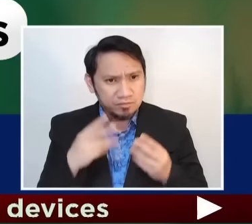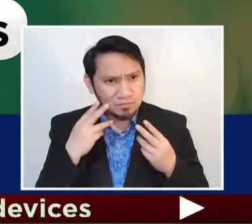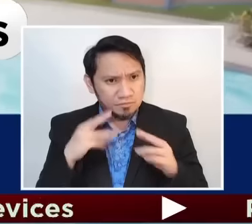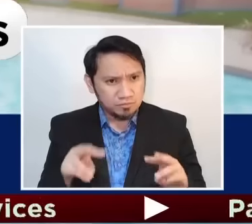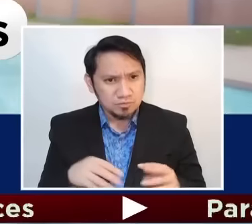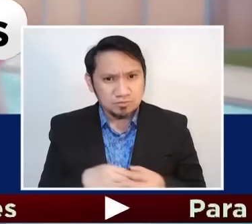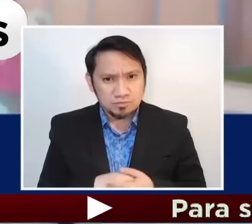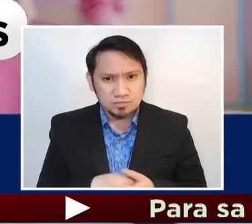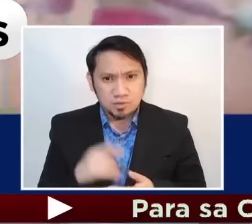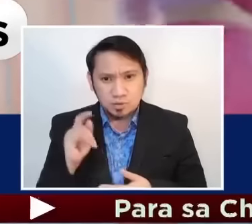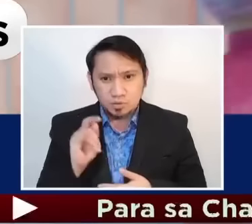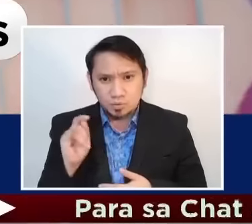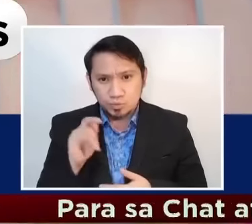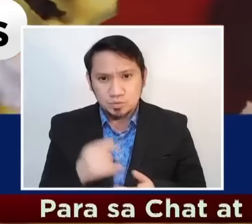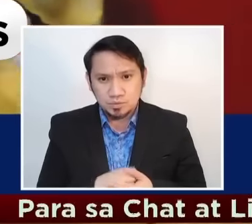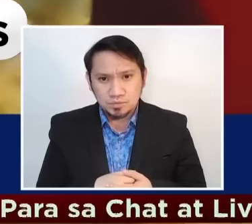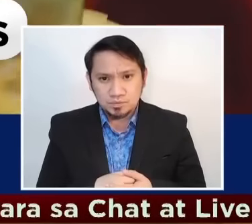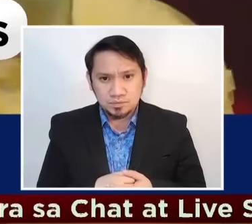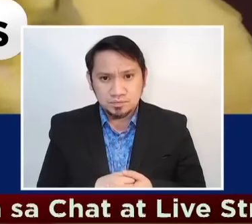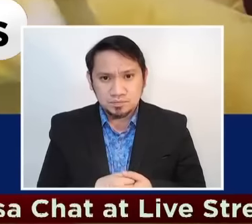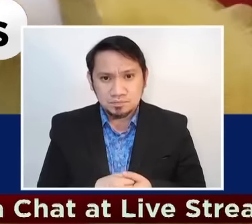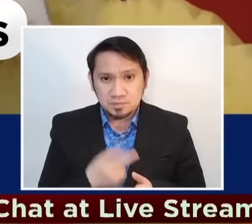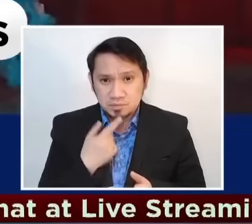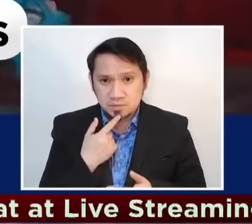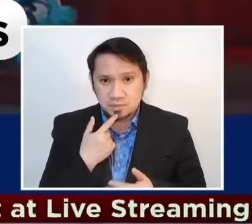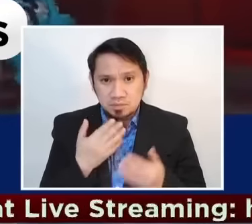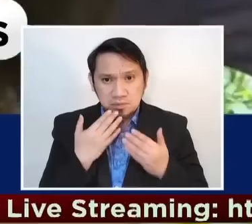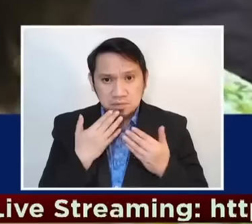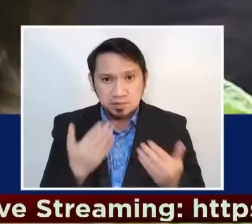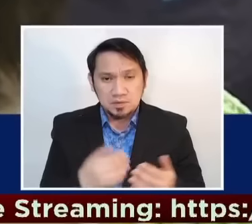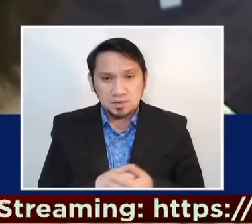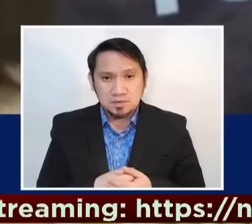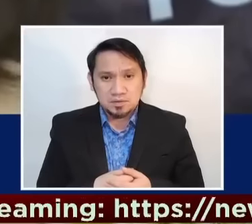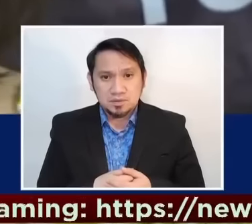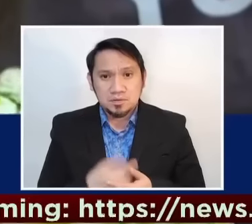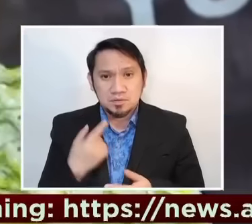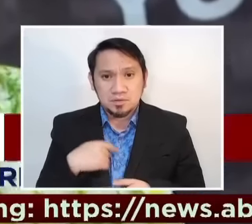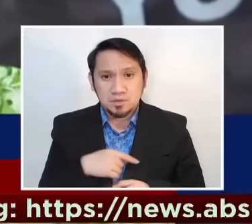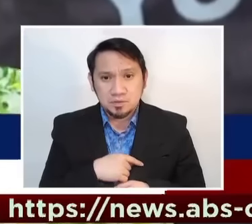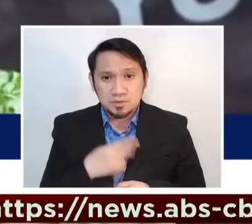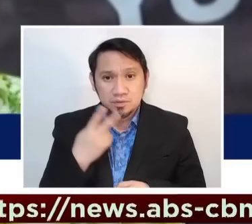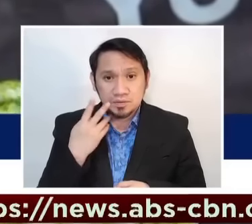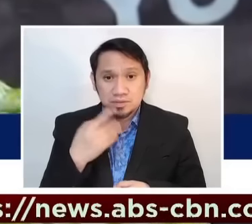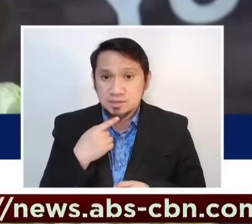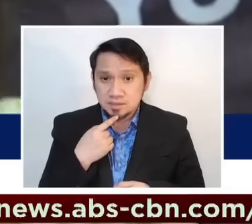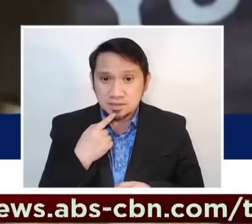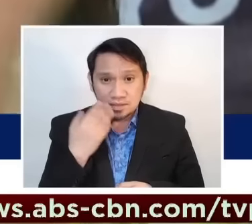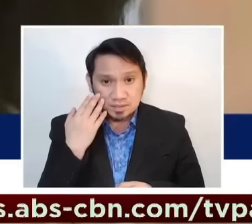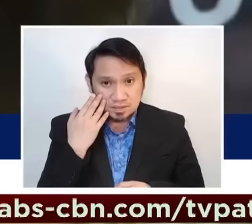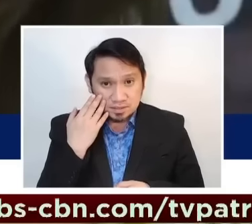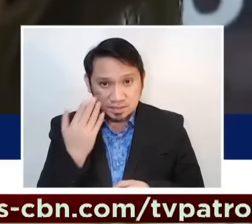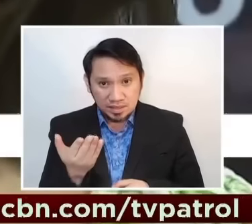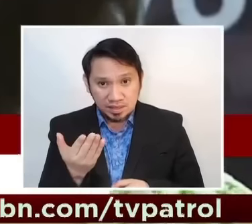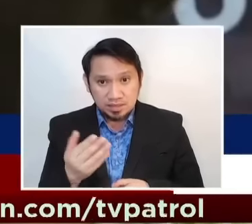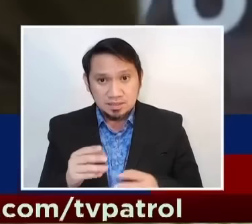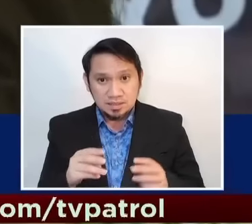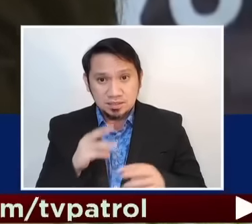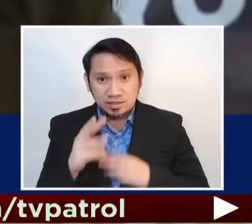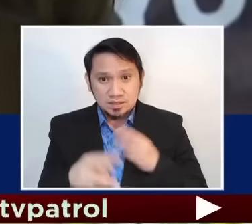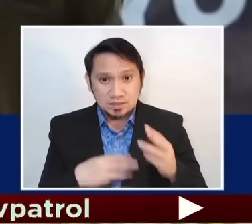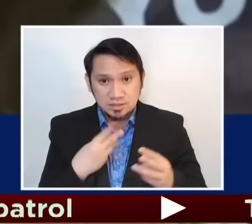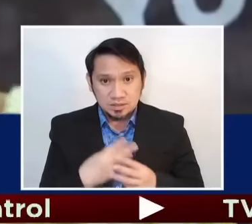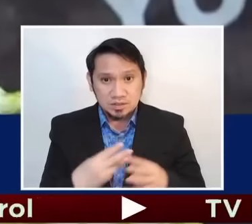YouTube. Bagay na pinagpapasalamat nila. First of all, we really want to say thank you to all the fans out there worldwide who